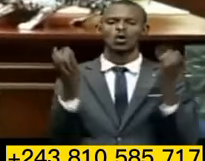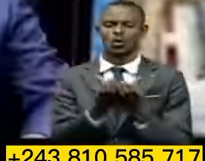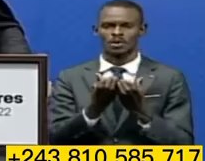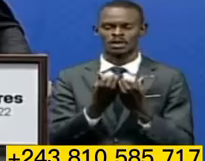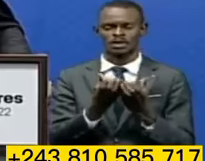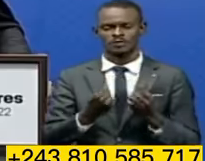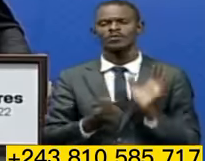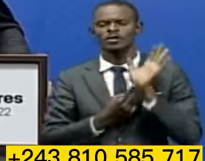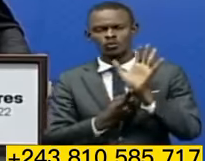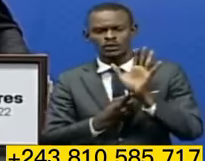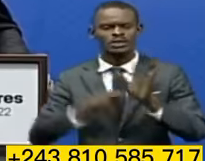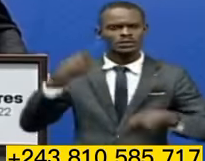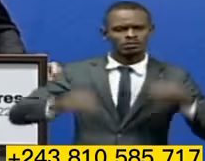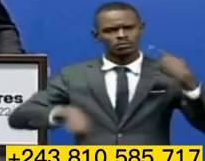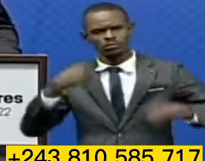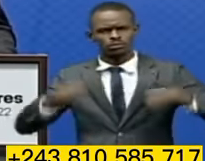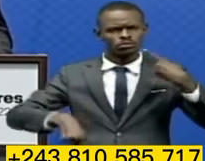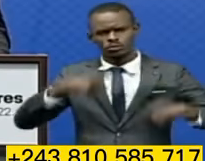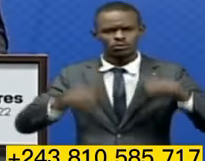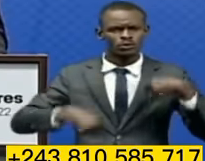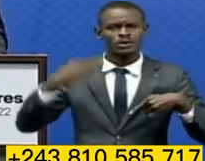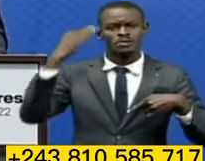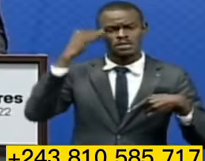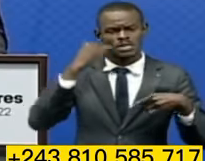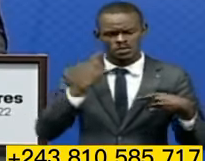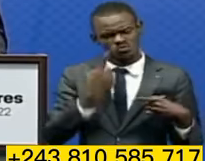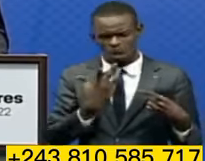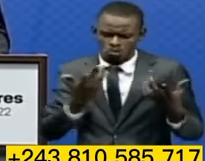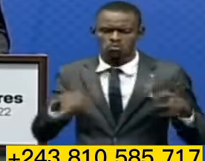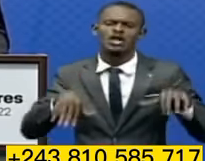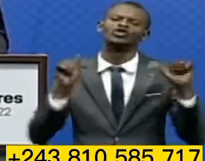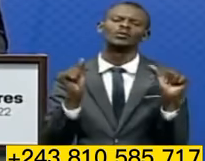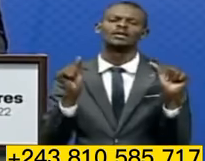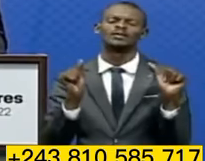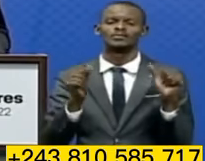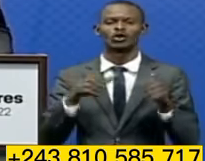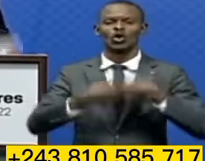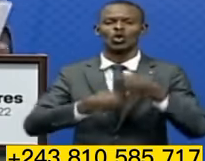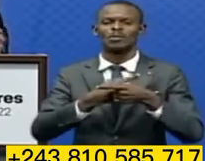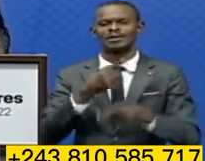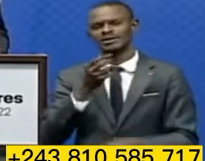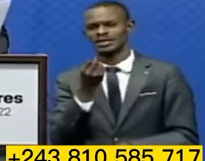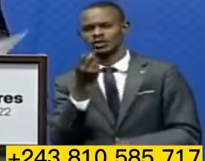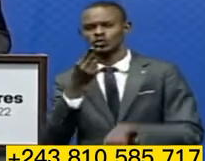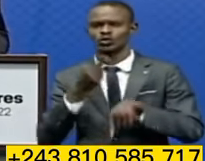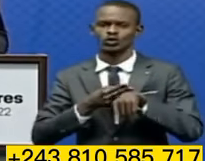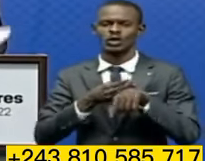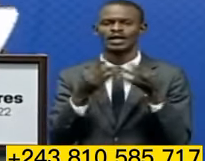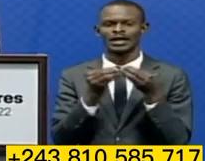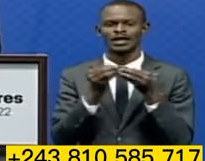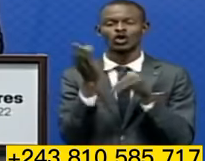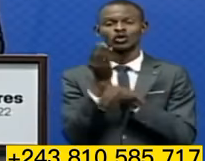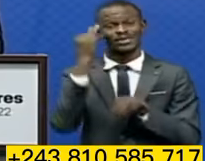Après débat et délibération, le Conseil a aussi adopté ses projets de loi. Commencé à 12h, la réunion du